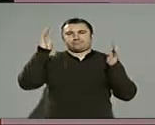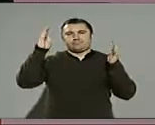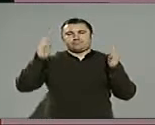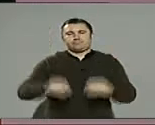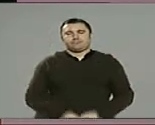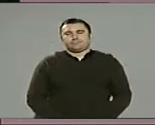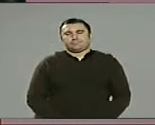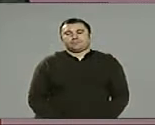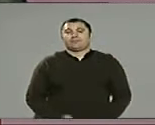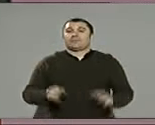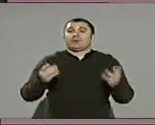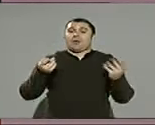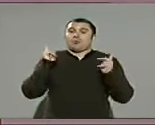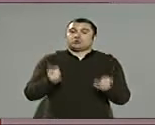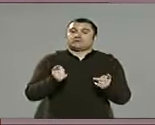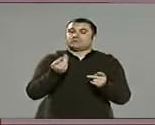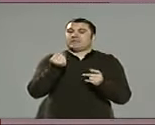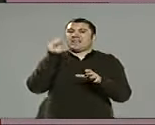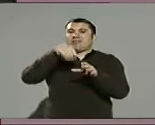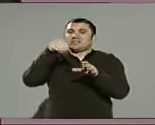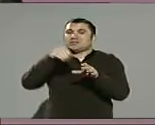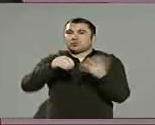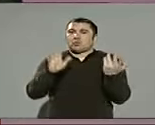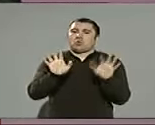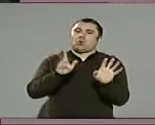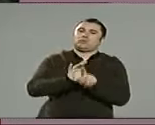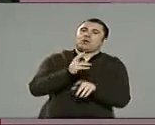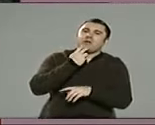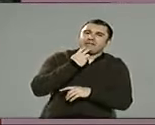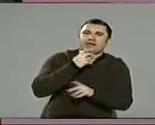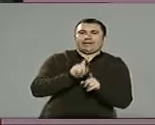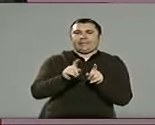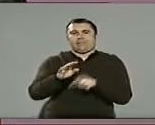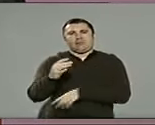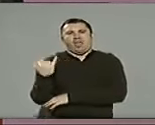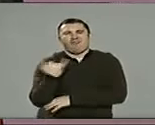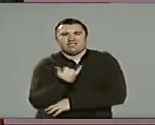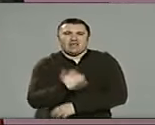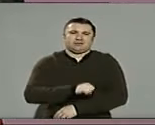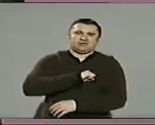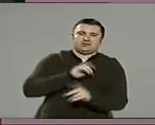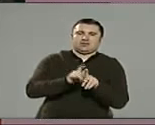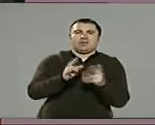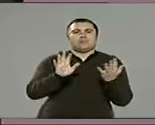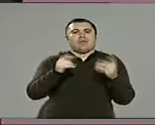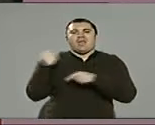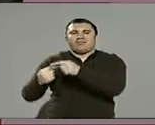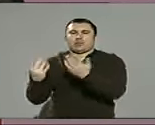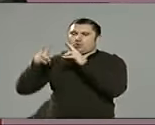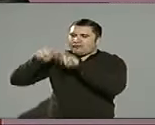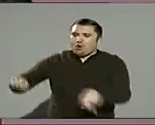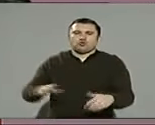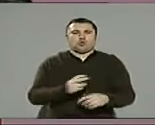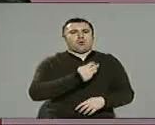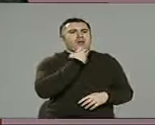Wir müssen Investitionen in Energieeinsparung, Energieeffizienz, in Forschung und Entwicklung, in Elektromobilität und vieles andere fördern.